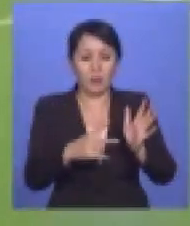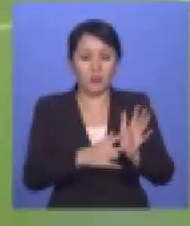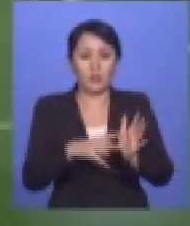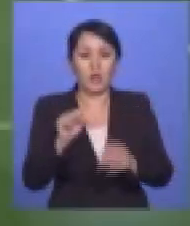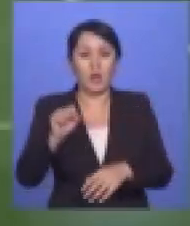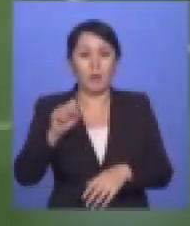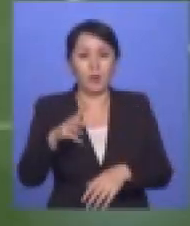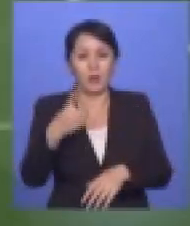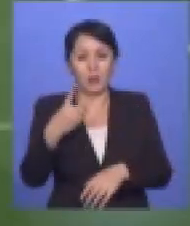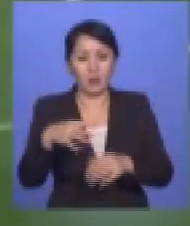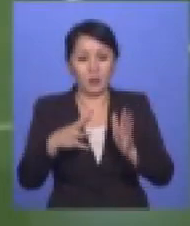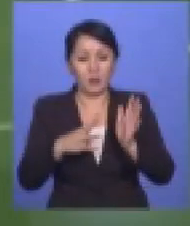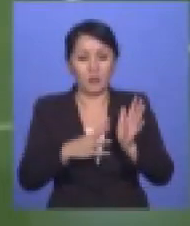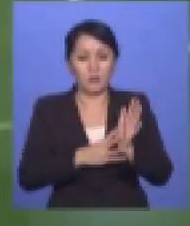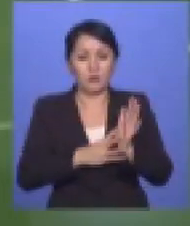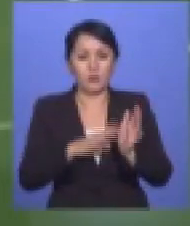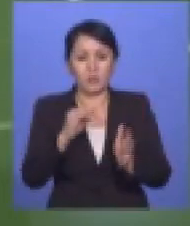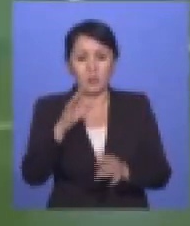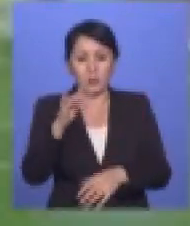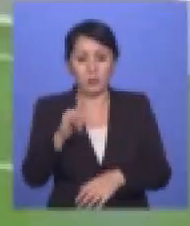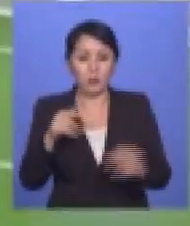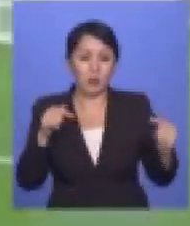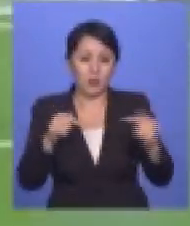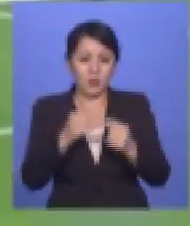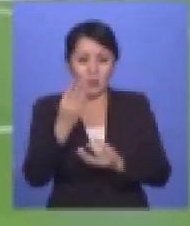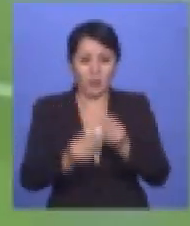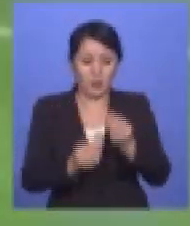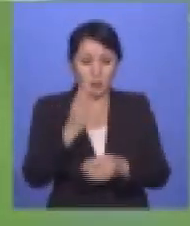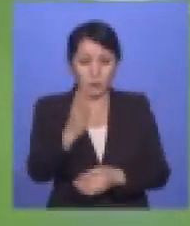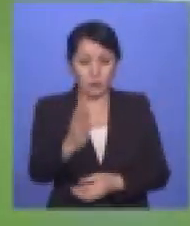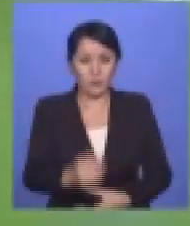сәуірдің 29-ы күні Сырдалыңда Жетісу клубына қарсы өткізеді. Ұлан Ыдырыс, жаңалықтар қызметі.